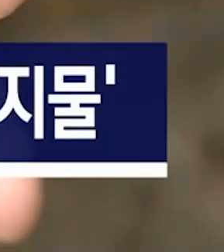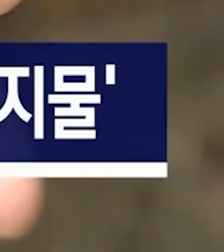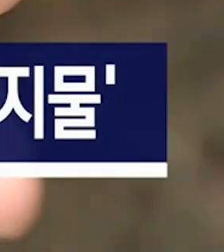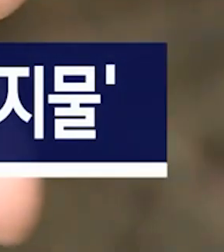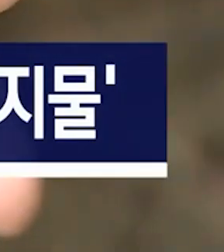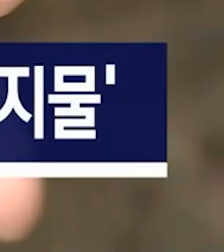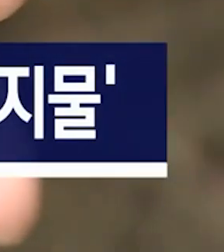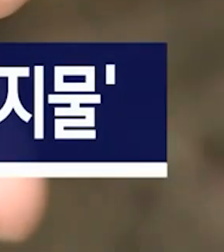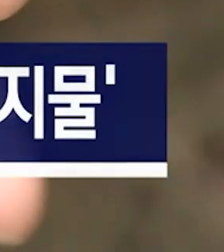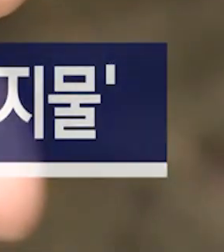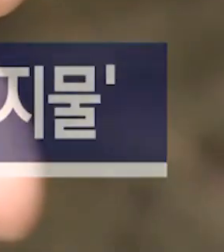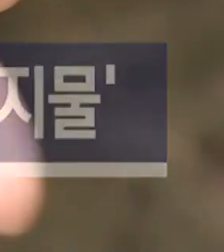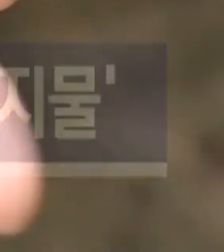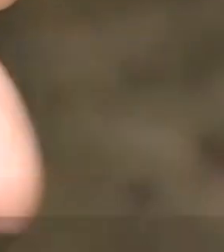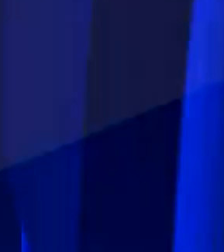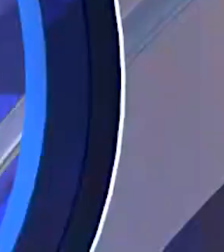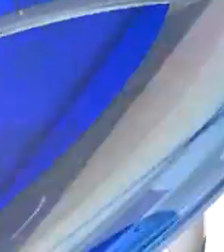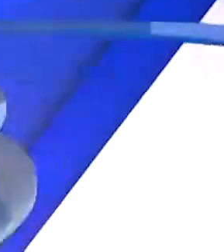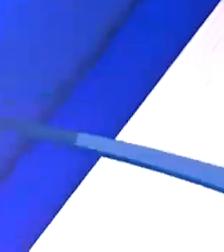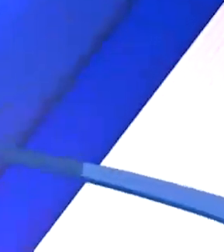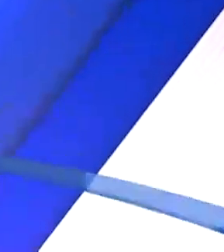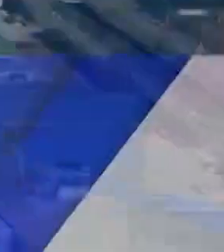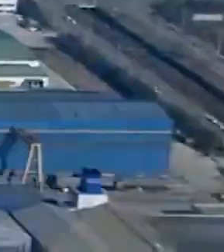조류 충돌을 막는 데 실효성이 없습니다.